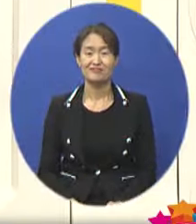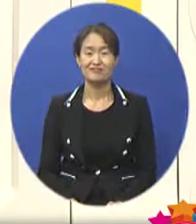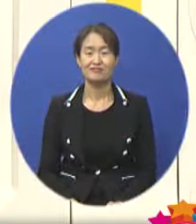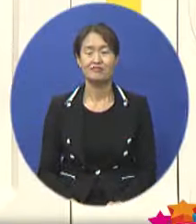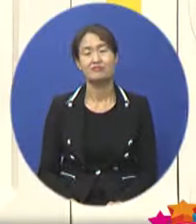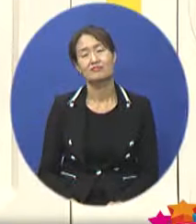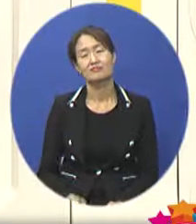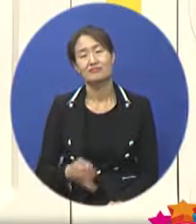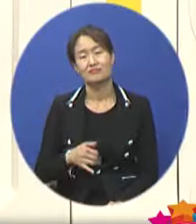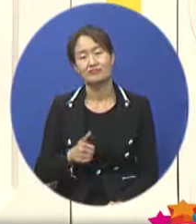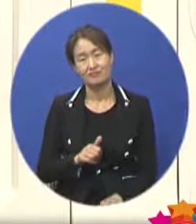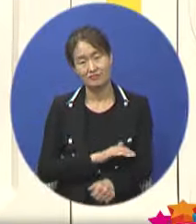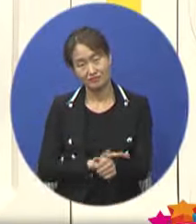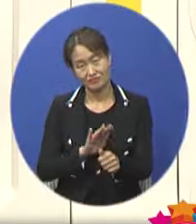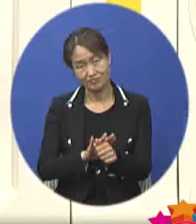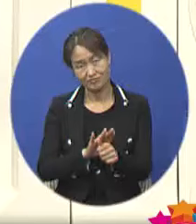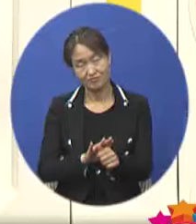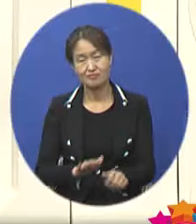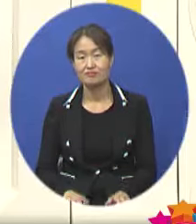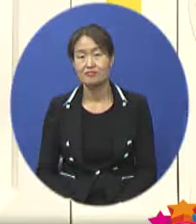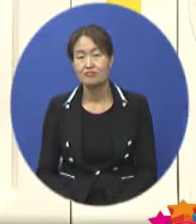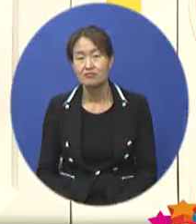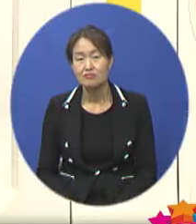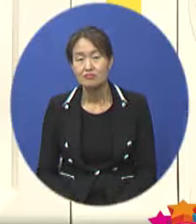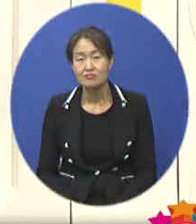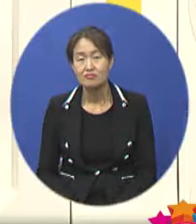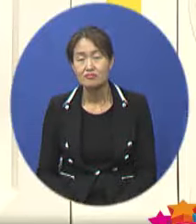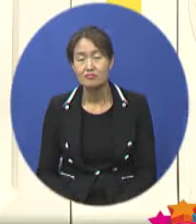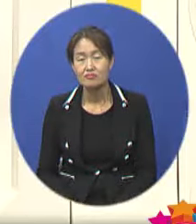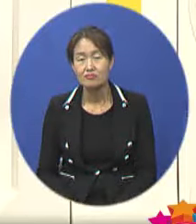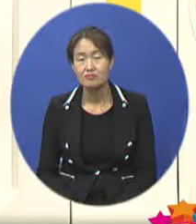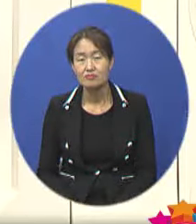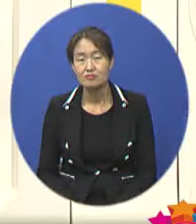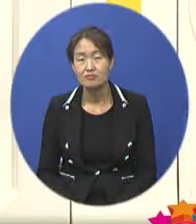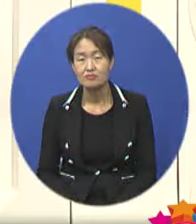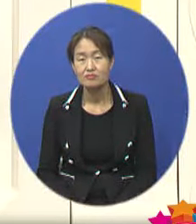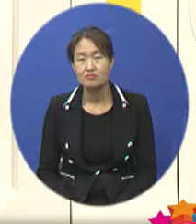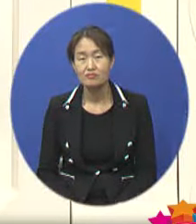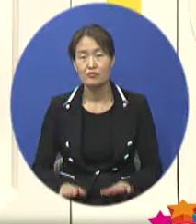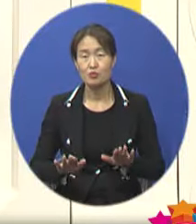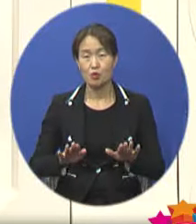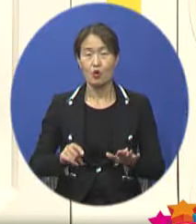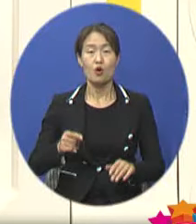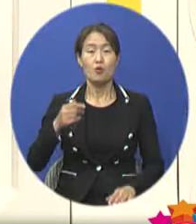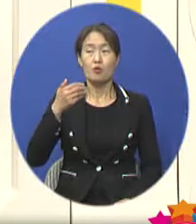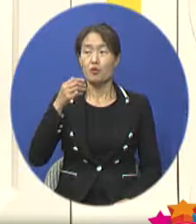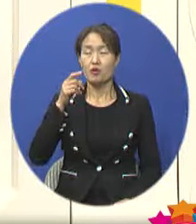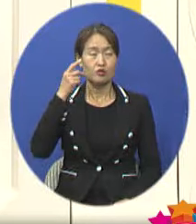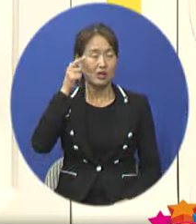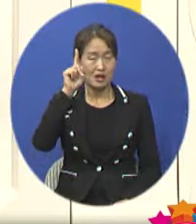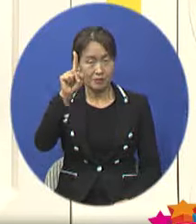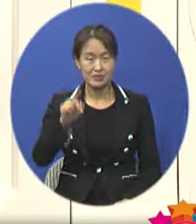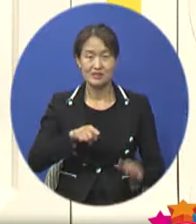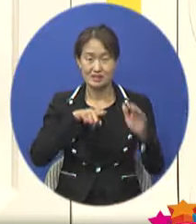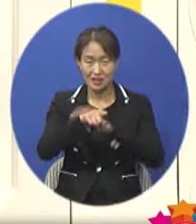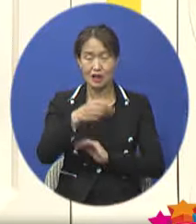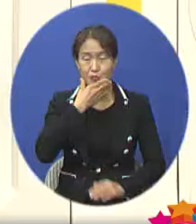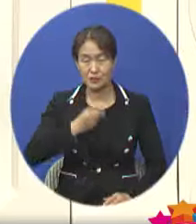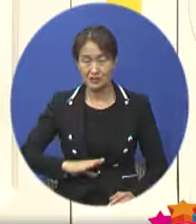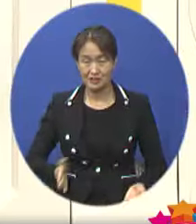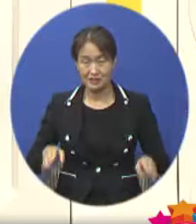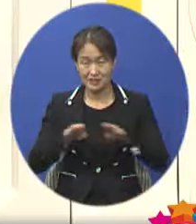예. 자녀분들. 근데 예. 주일마다 오늘 한 번씩. 주일마다 한 번씩 복지관에 나가서 노래방 노래 부르고 그래요. 아유